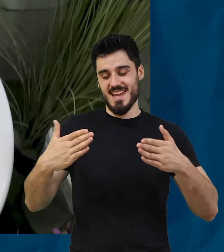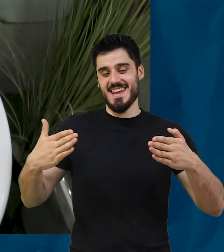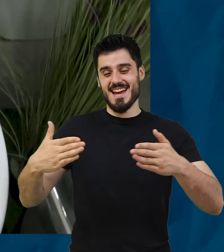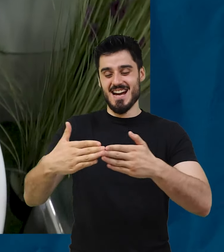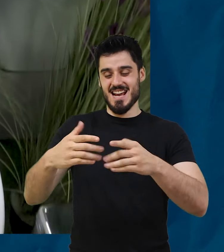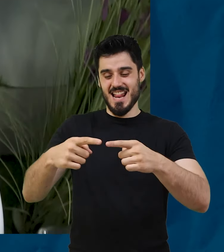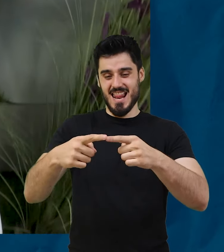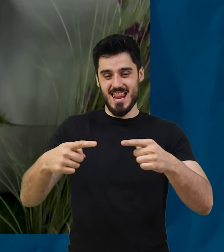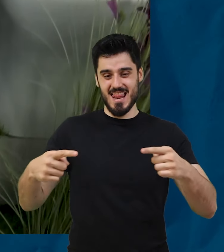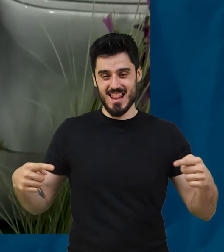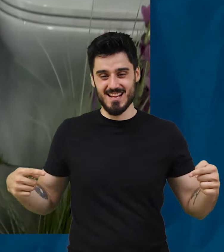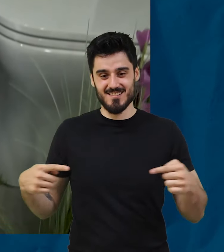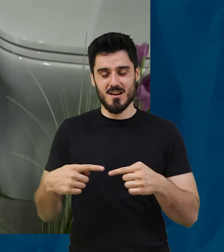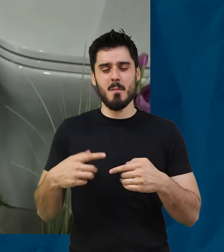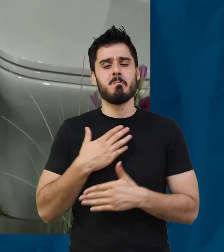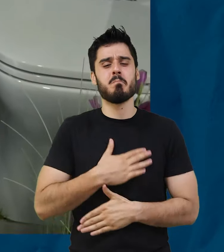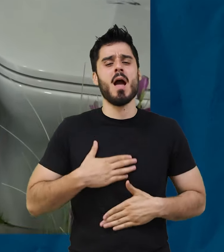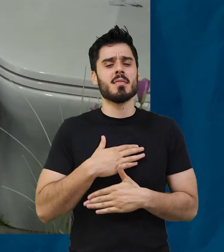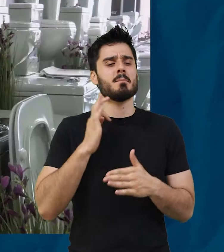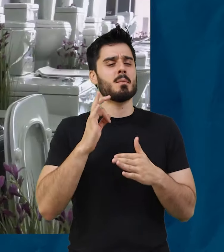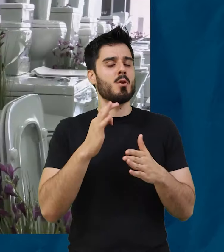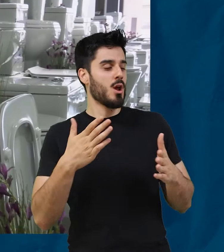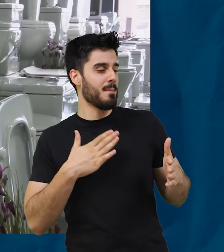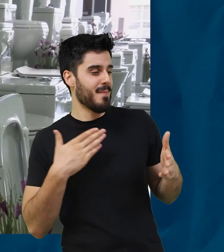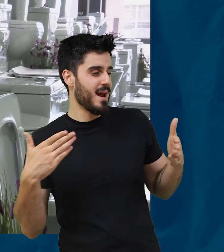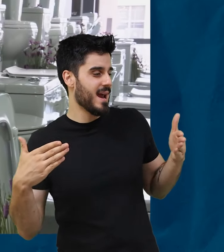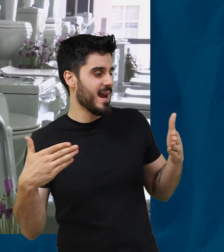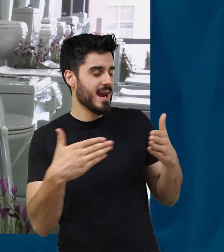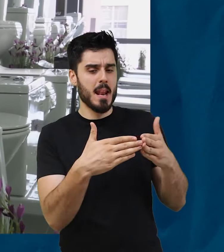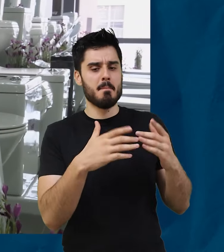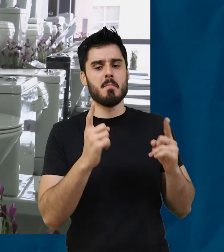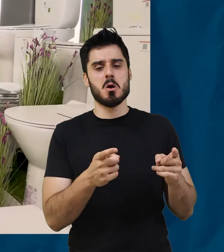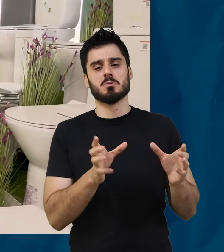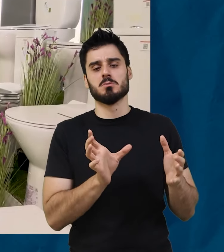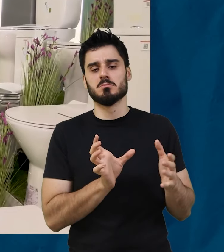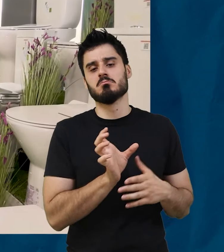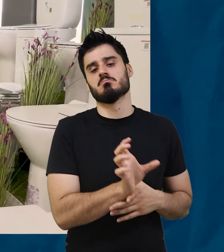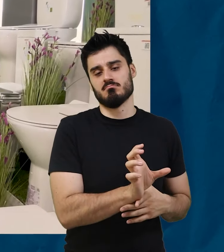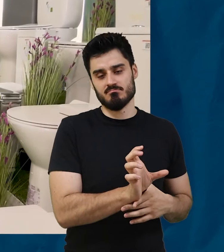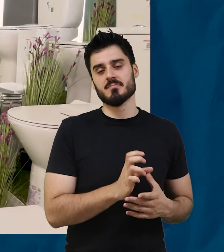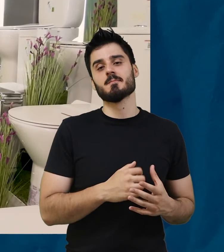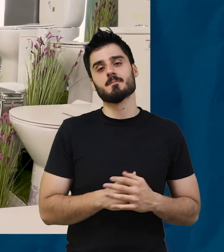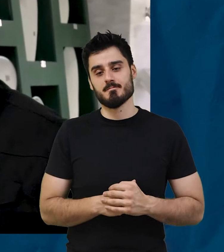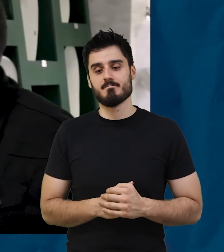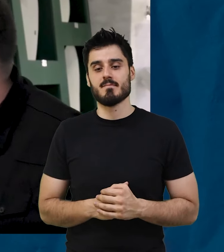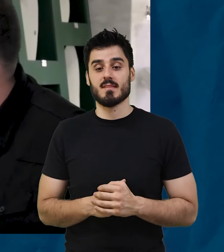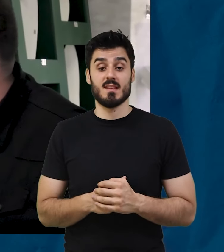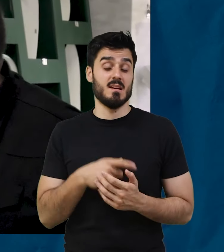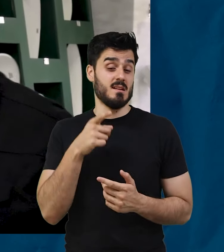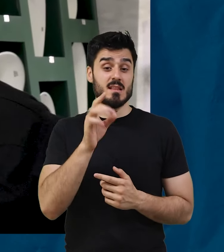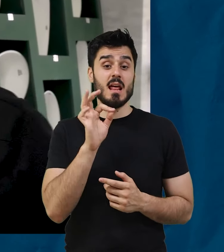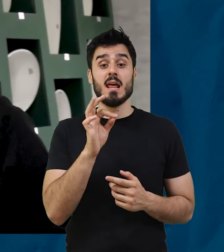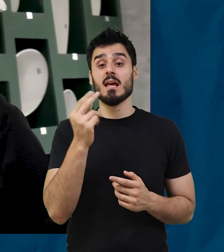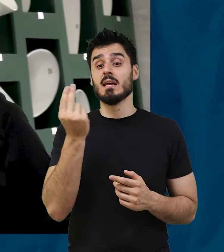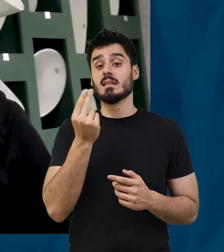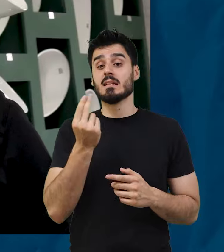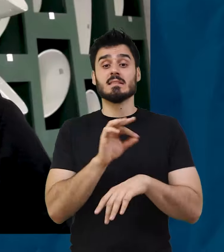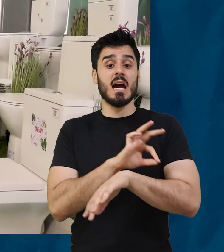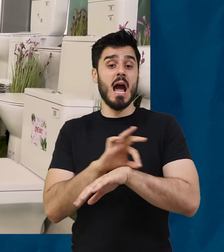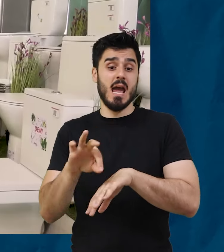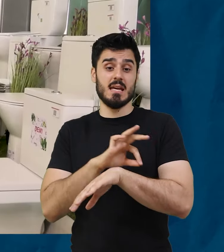който всъщност дава решение в бани, които са притиснати от към местото. Така, и аз съм го изпитвал на собствен гръб. Вие нали сте